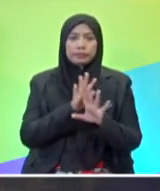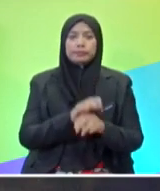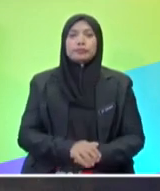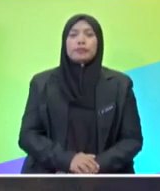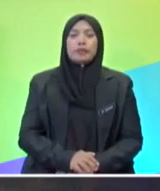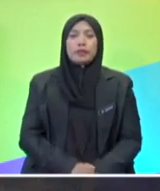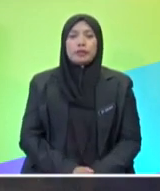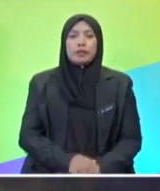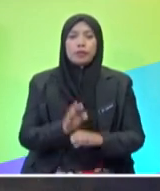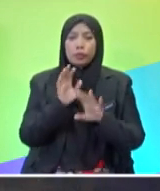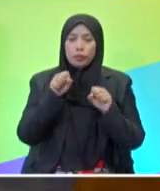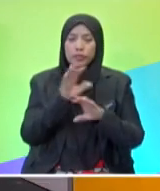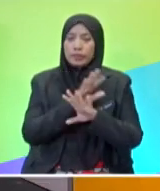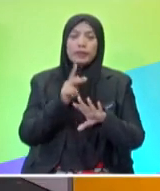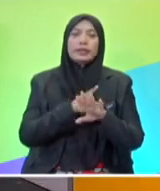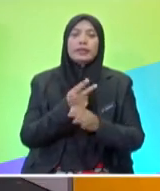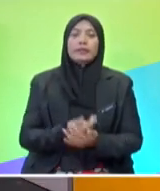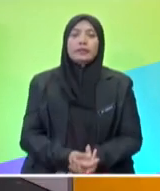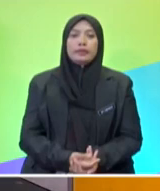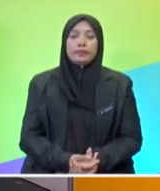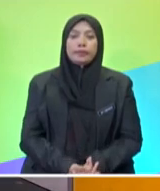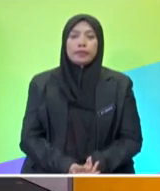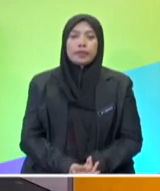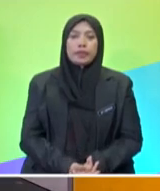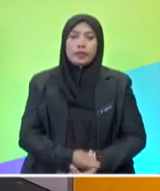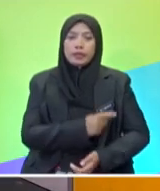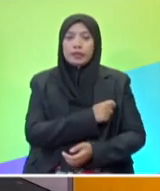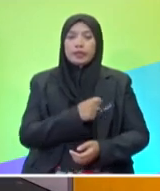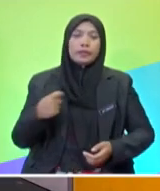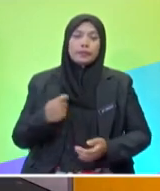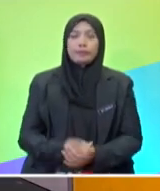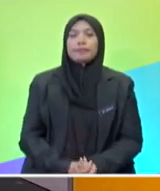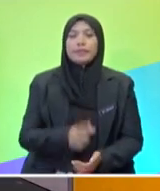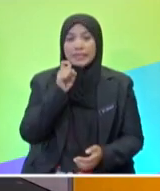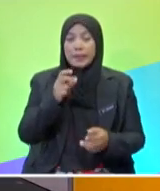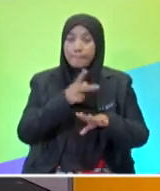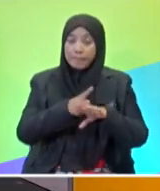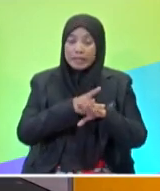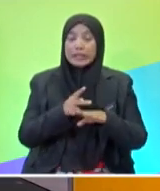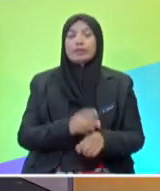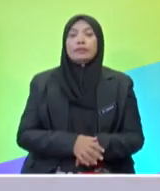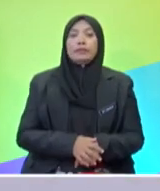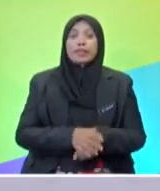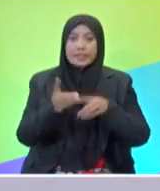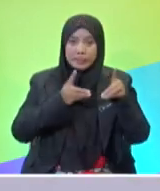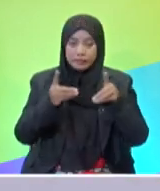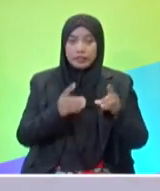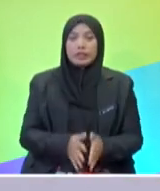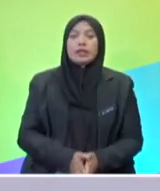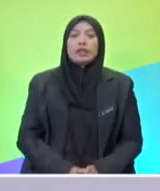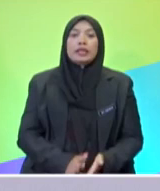situ akan melatih diri kita berdisiplin. Dan yang terakhir, solat kita pun